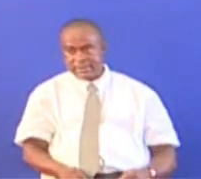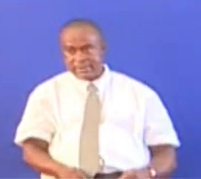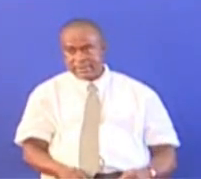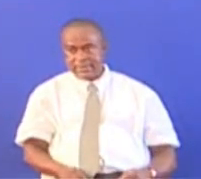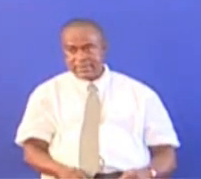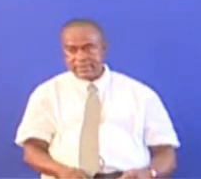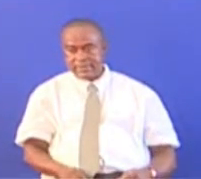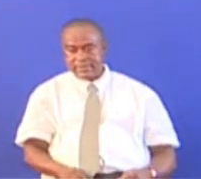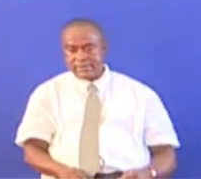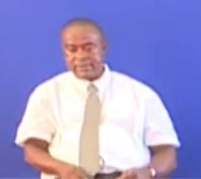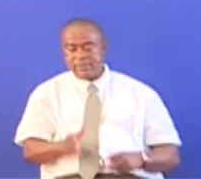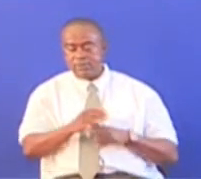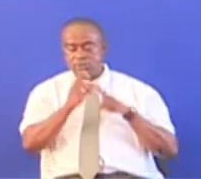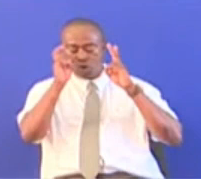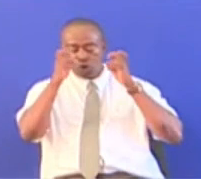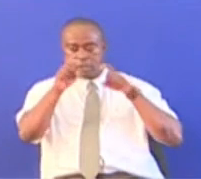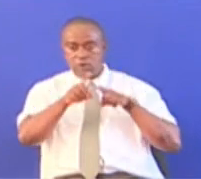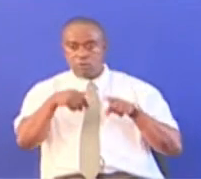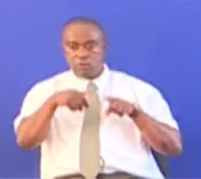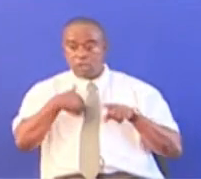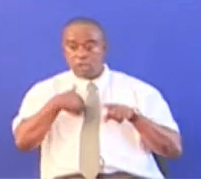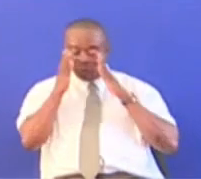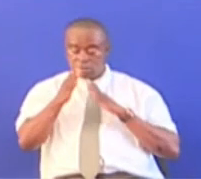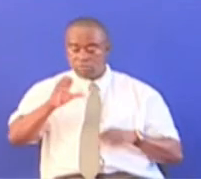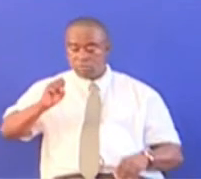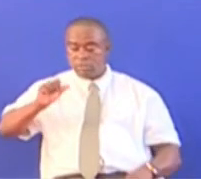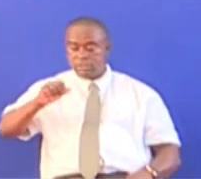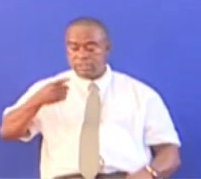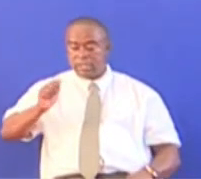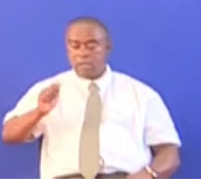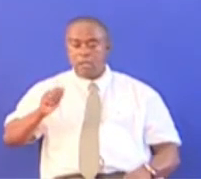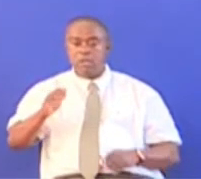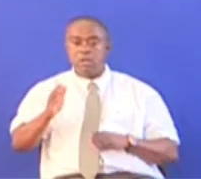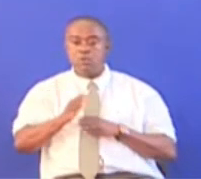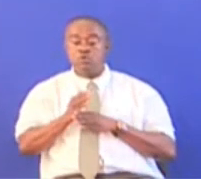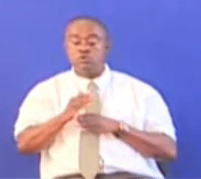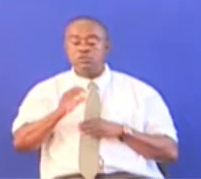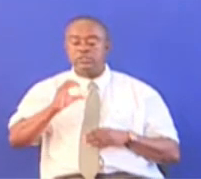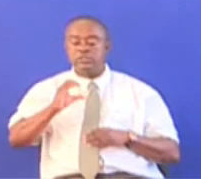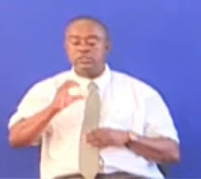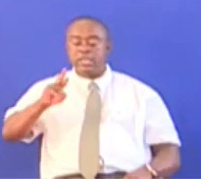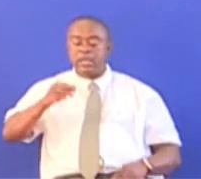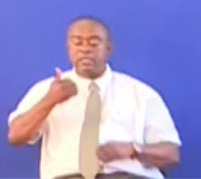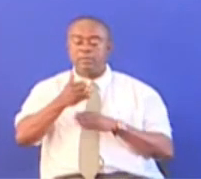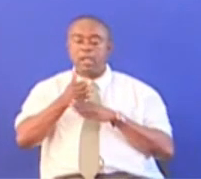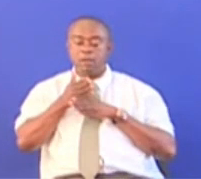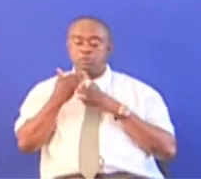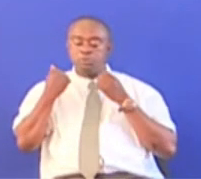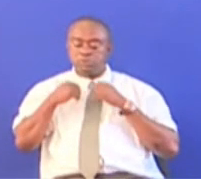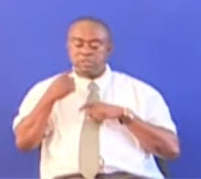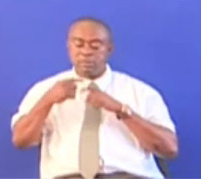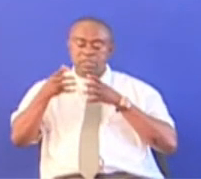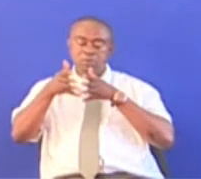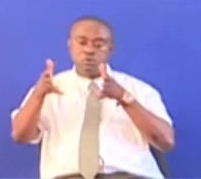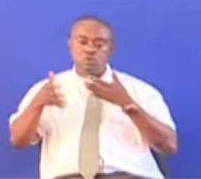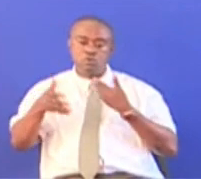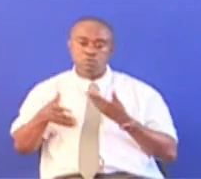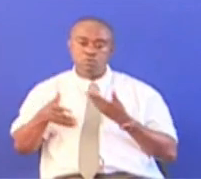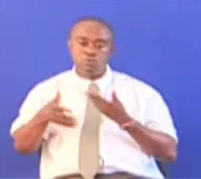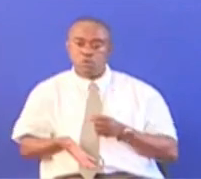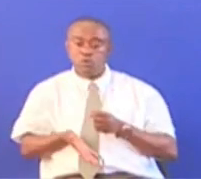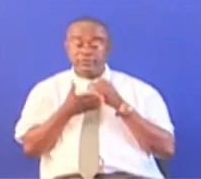lilikuwa hoja ya ndugu yangu mheshimiwa Sanga kuhusiana na CSR za kampuni yanayotekeleza miradi mikubwa nchini